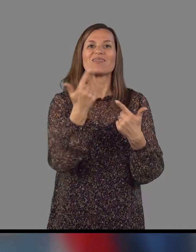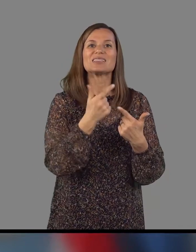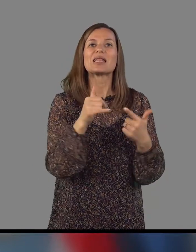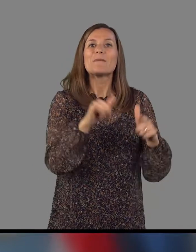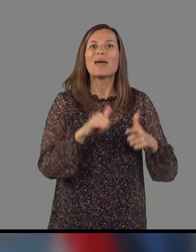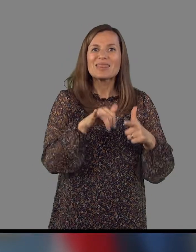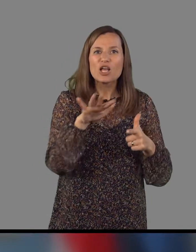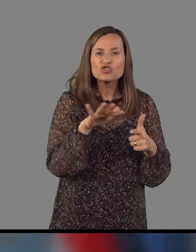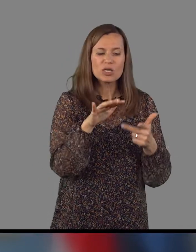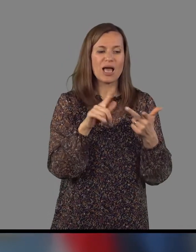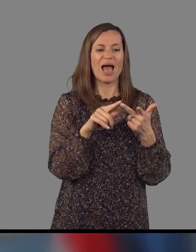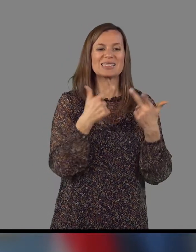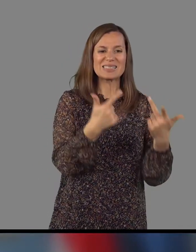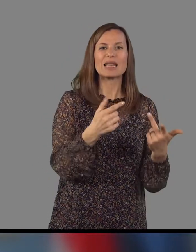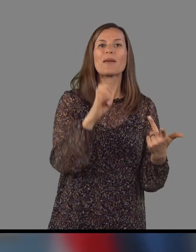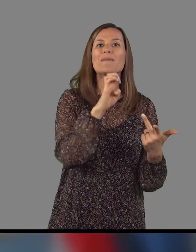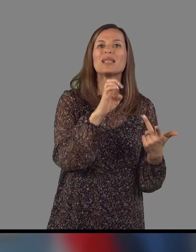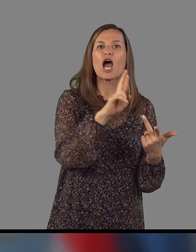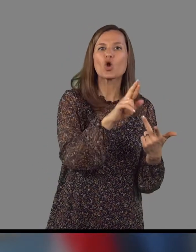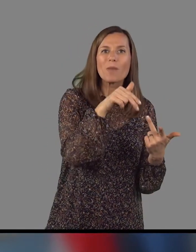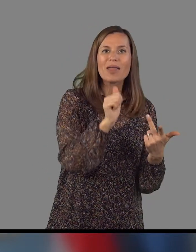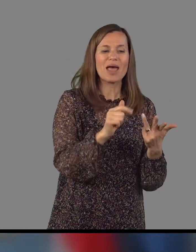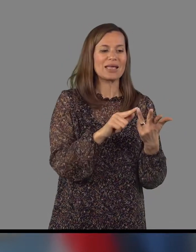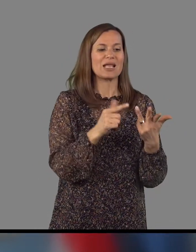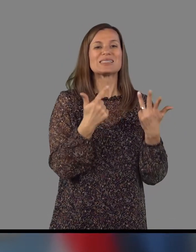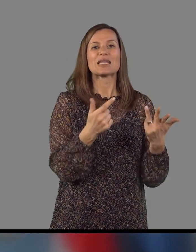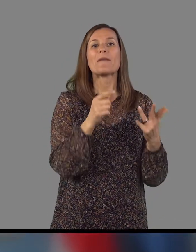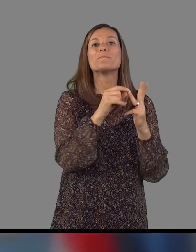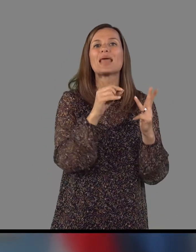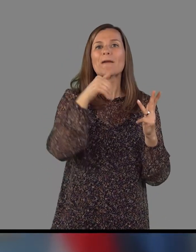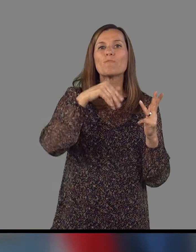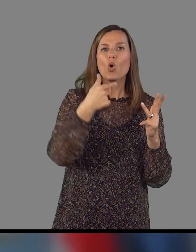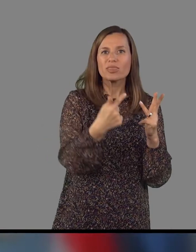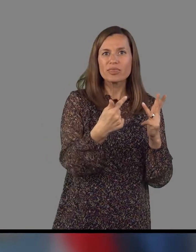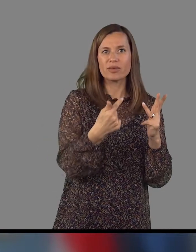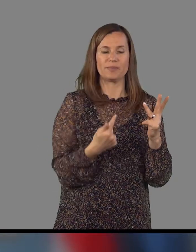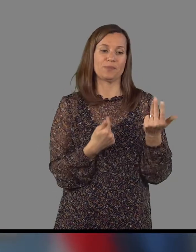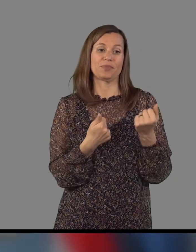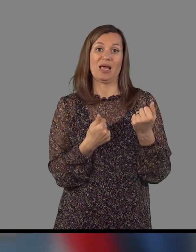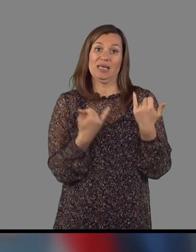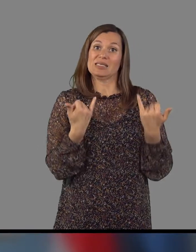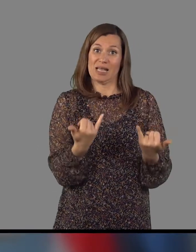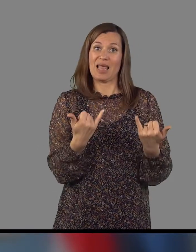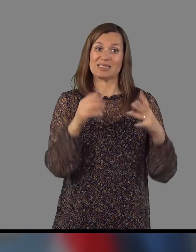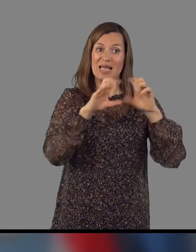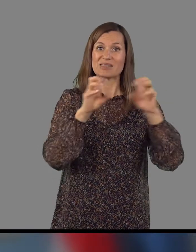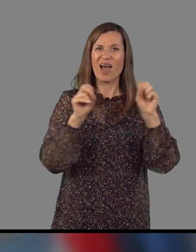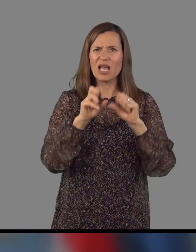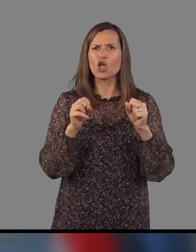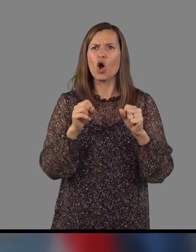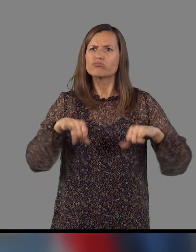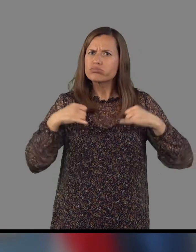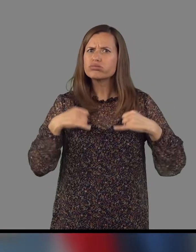v Benečiji, 7 v Emiliji Romaniji in pa 7 v Piemontu. Tam se seveda izvajajo ta trenutek intenzivna